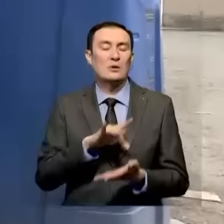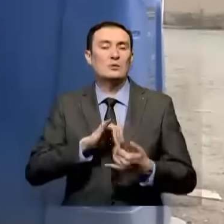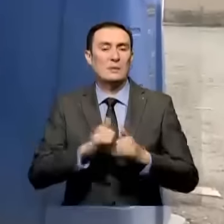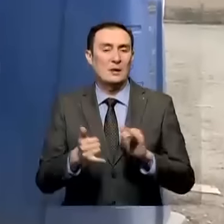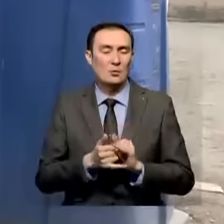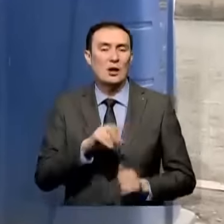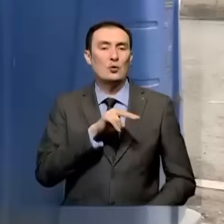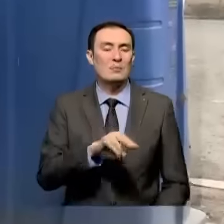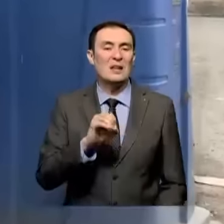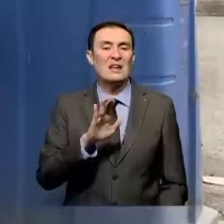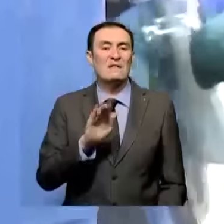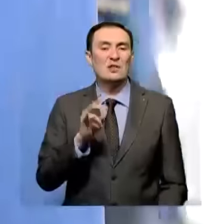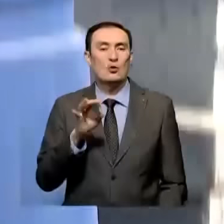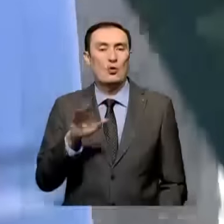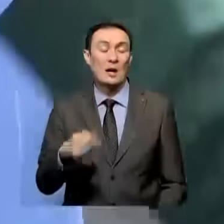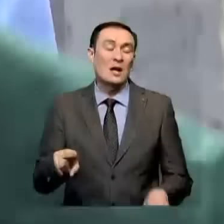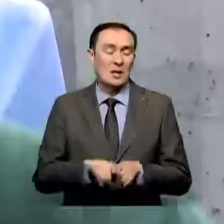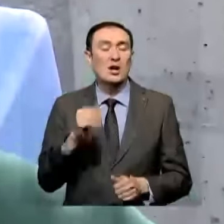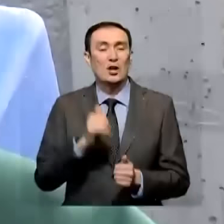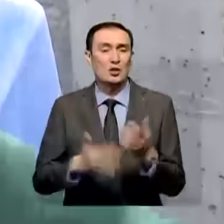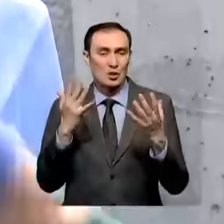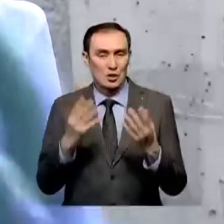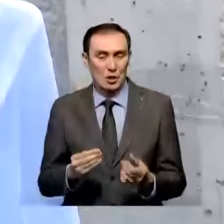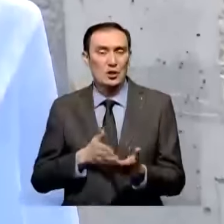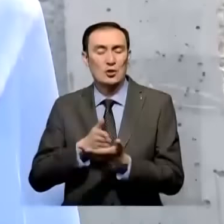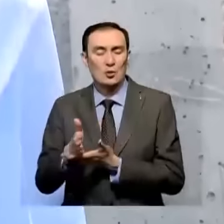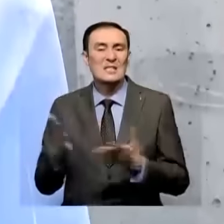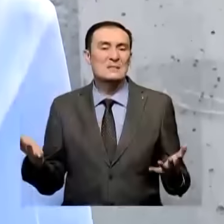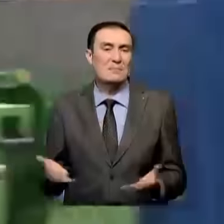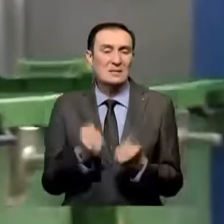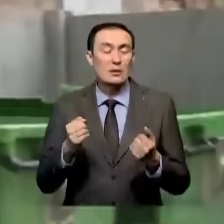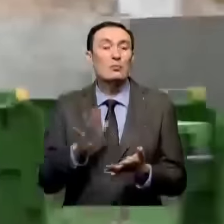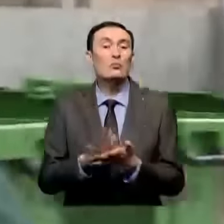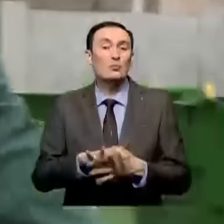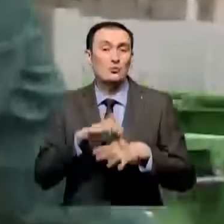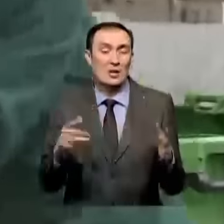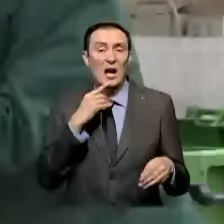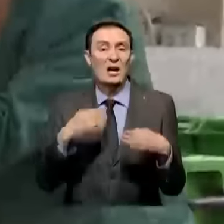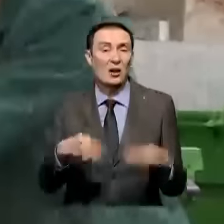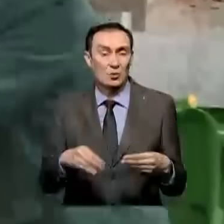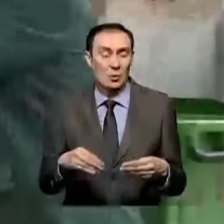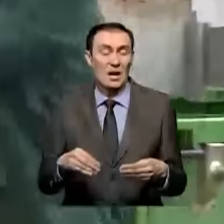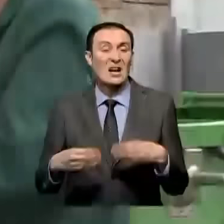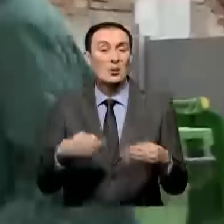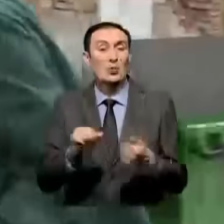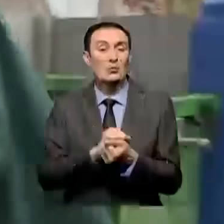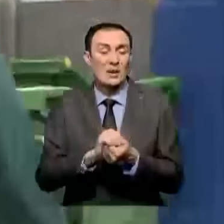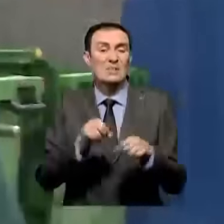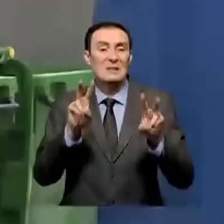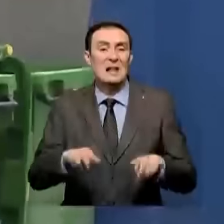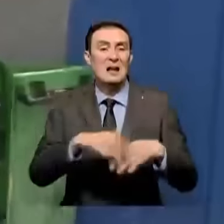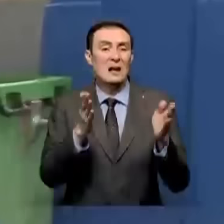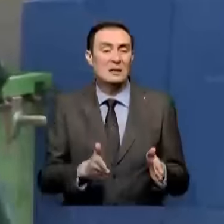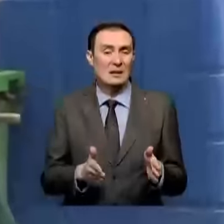экоактивист Людмила Евженкова так каждый день идет спасать мусор. Картон будем спасать, специализированный